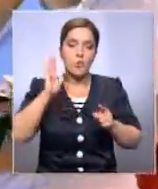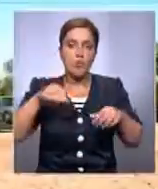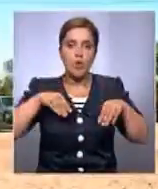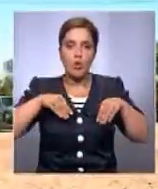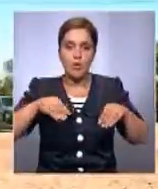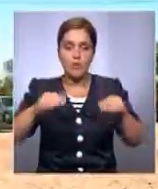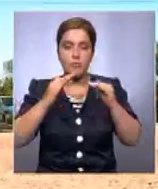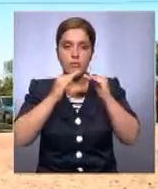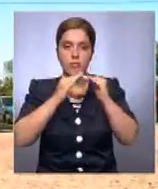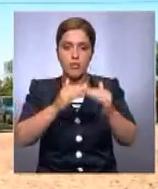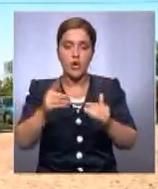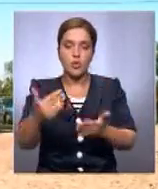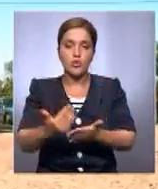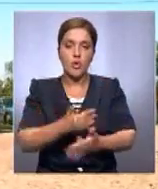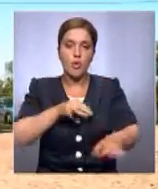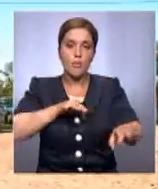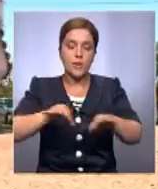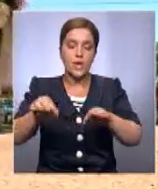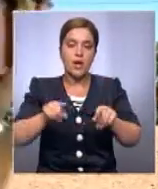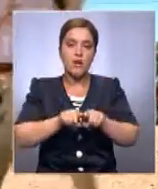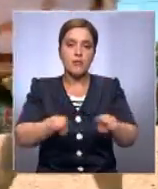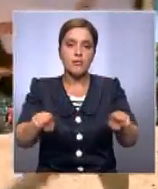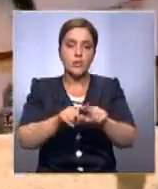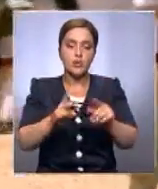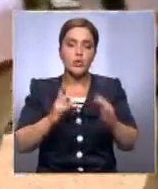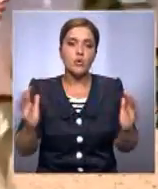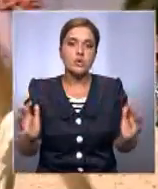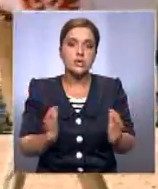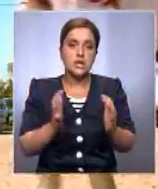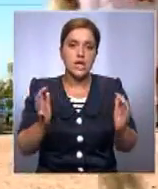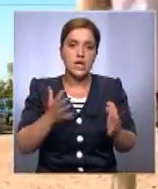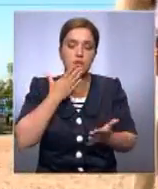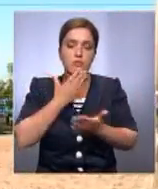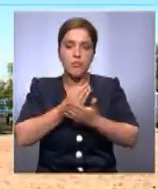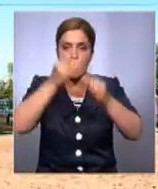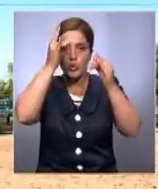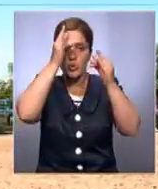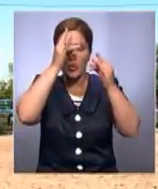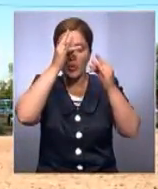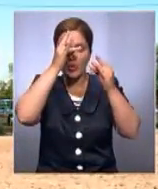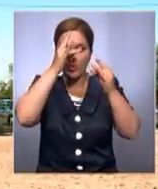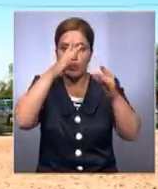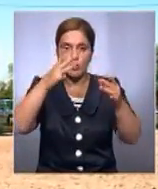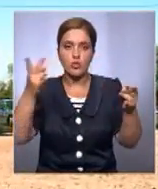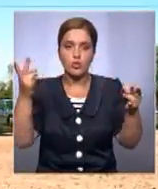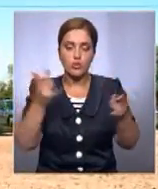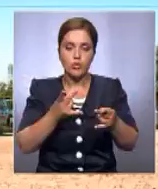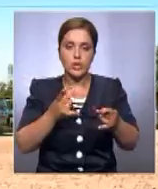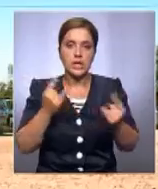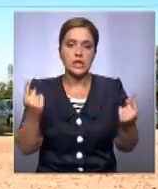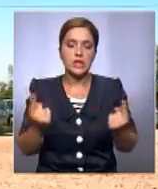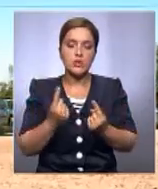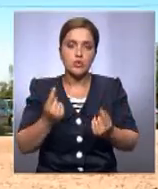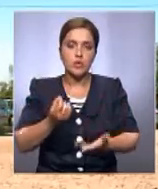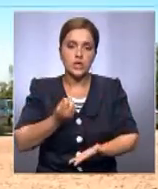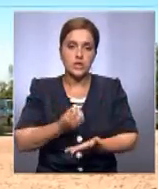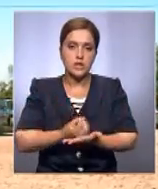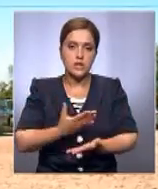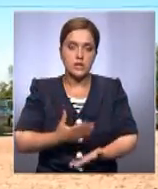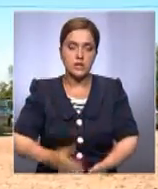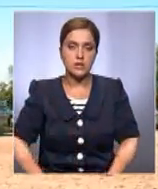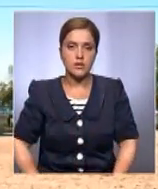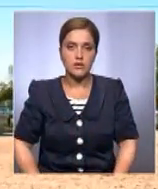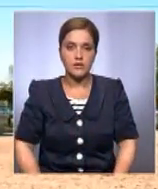Новый проект будет направлен на пропаганду и сохранение национальной культуры и традиционных ценностей. Арки Абдуалиева, Райхан